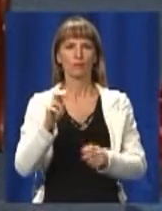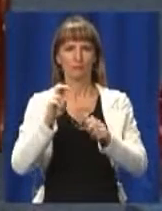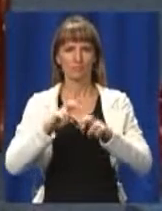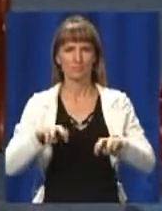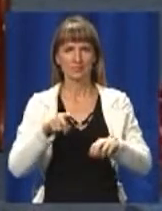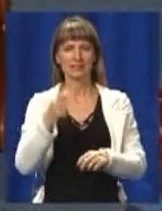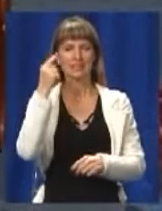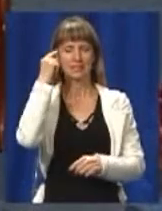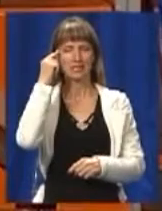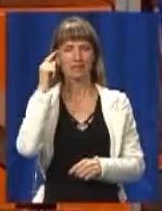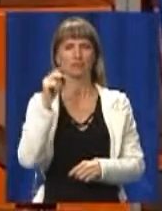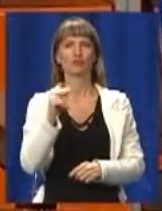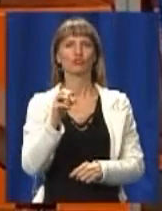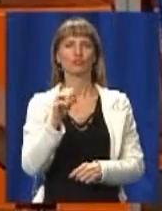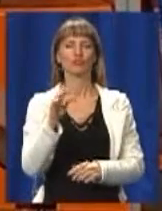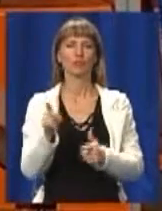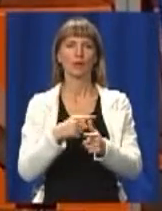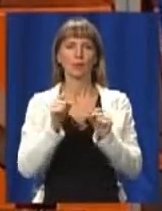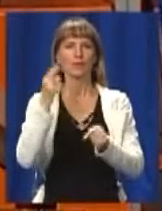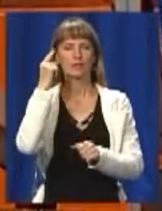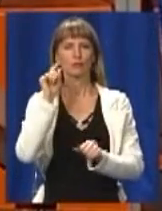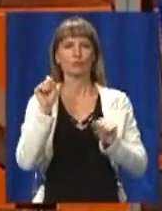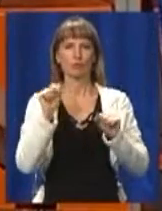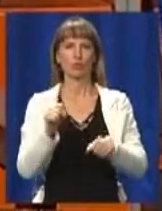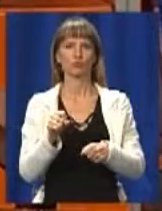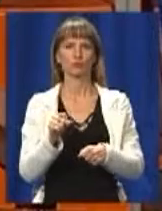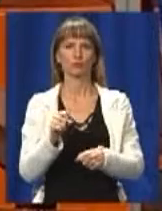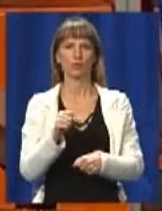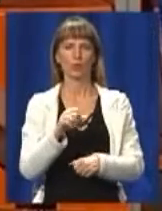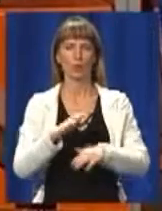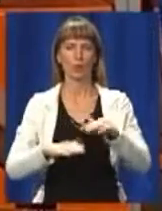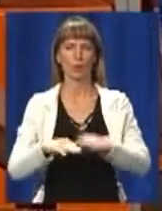от, наприклад, знала, чи, може, знаєш, що можна штучно створити туман?